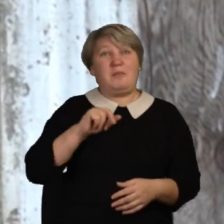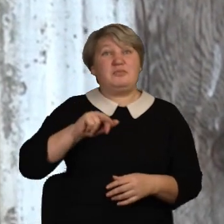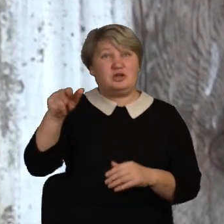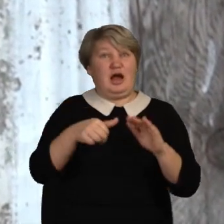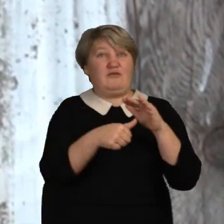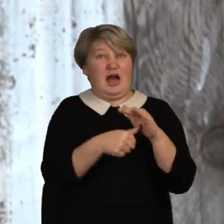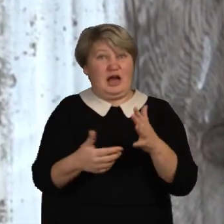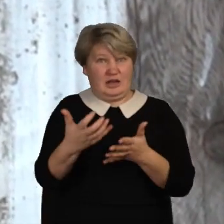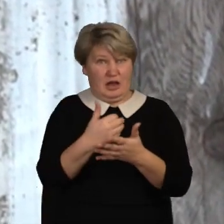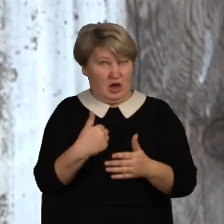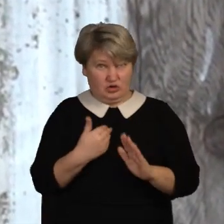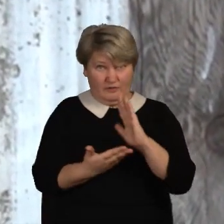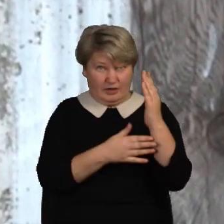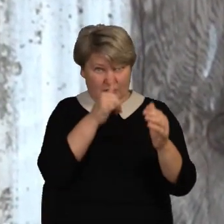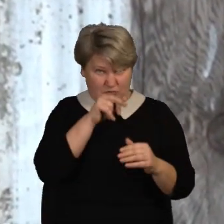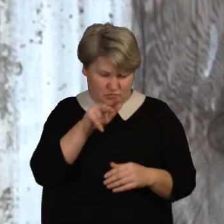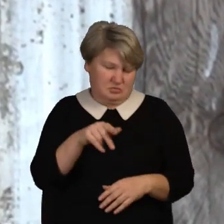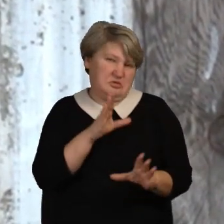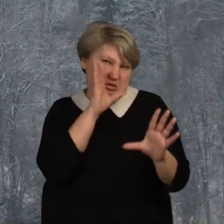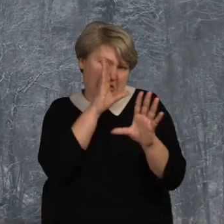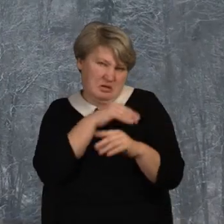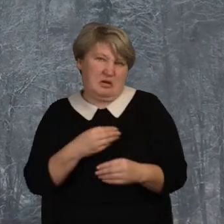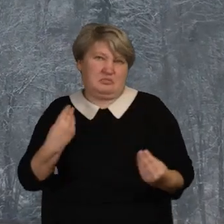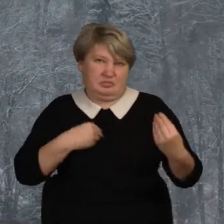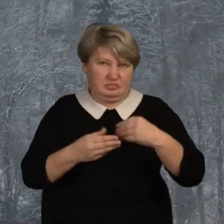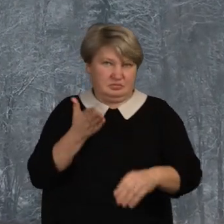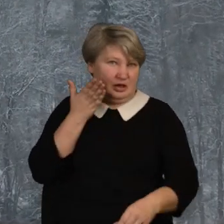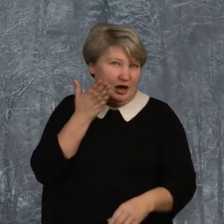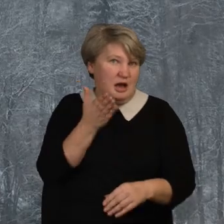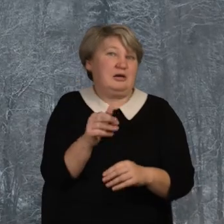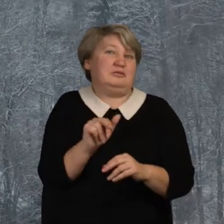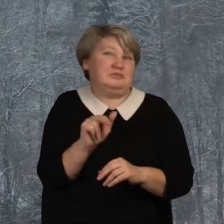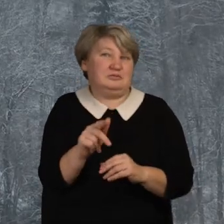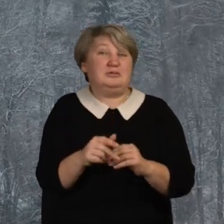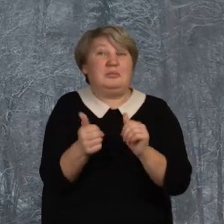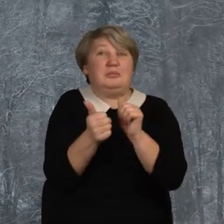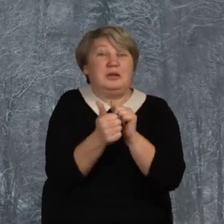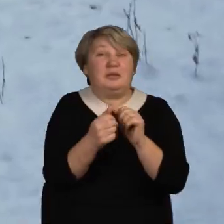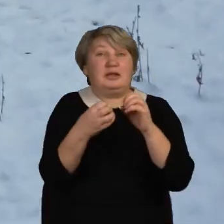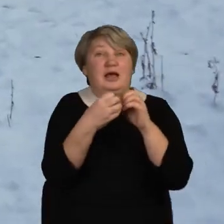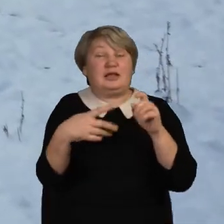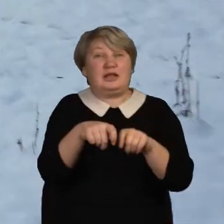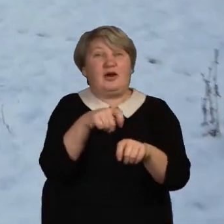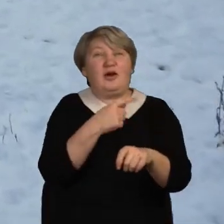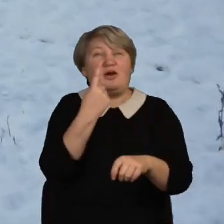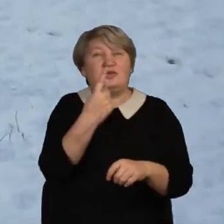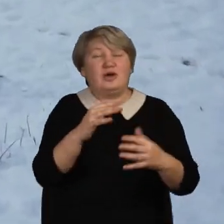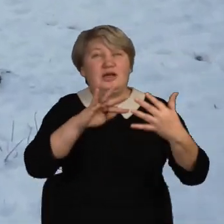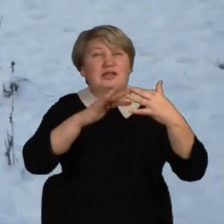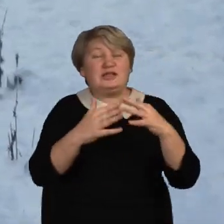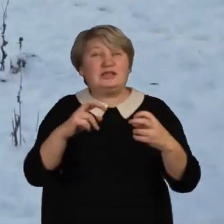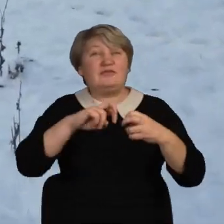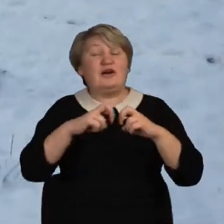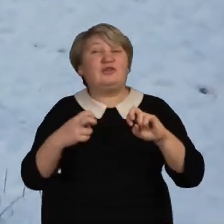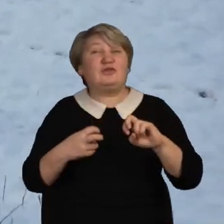що, у ліжнього на п'ятіші візую, та так. Приблизно за 15 кілометрів від одного з найвіддаленіших сіл